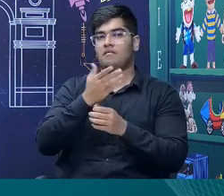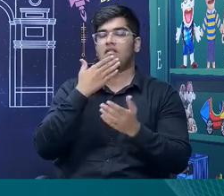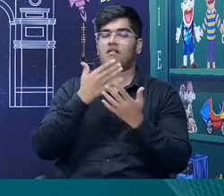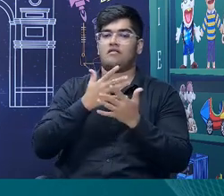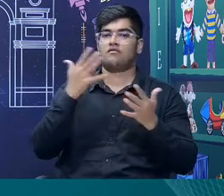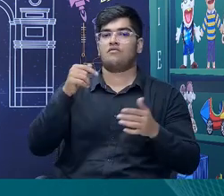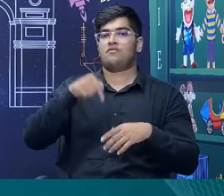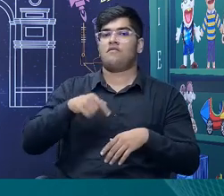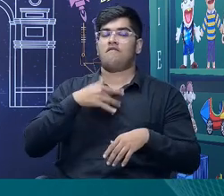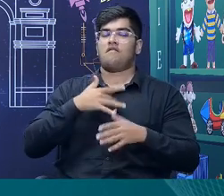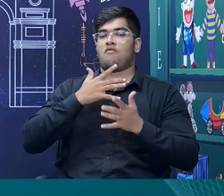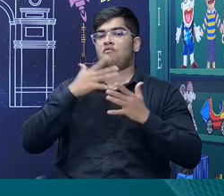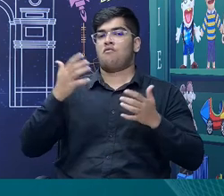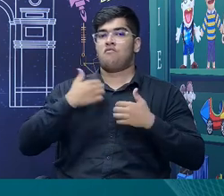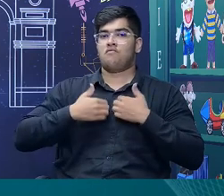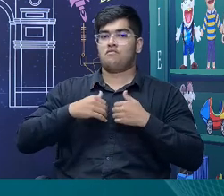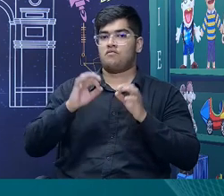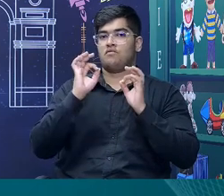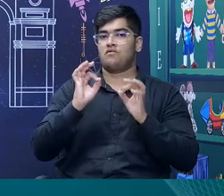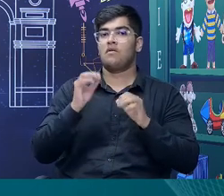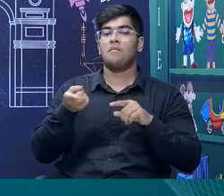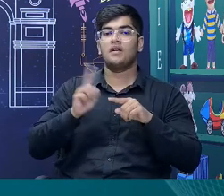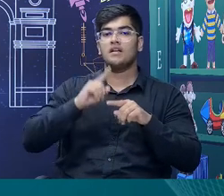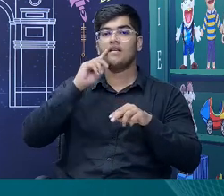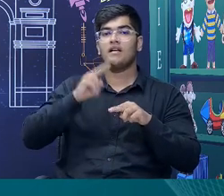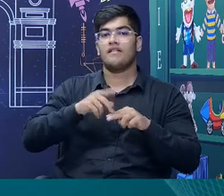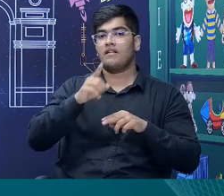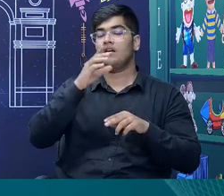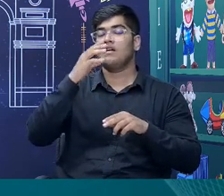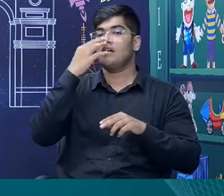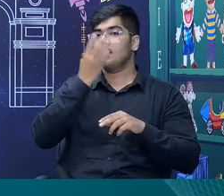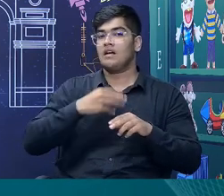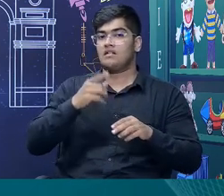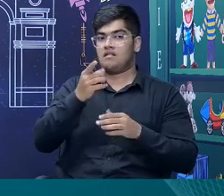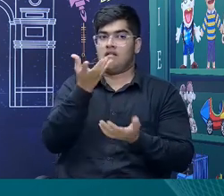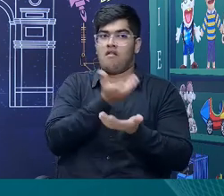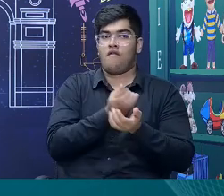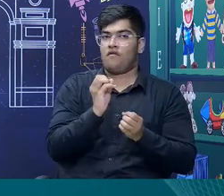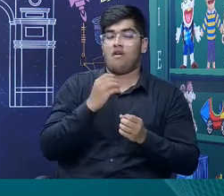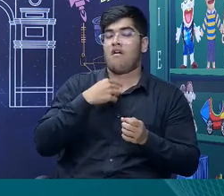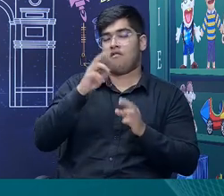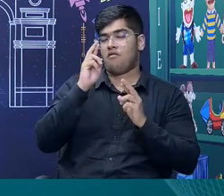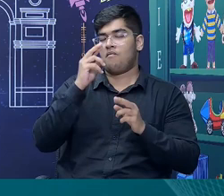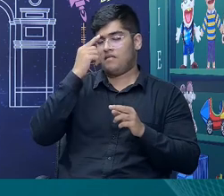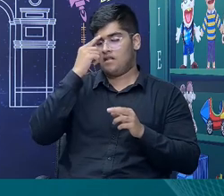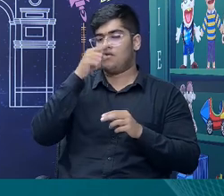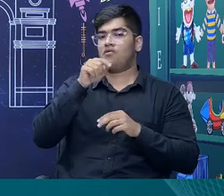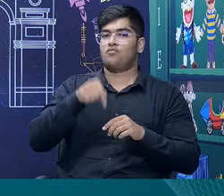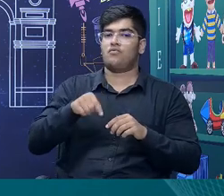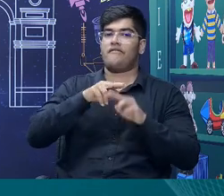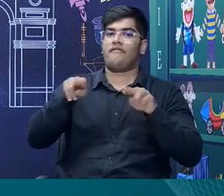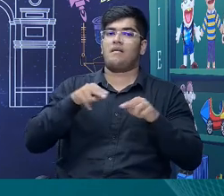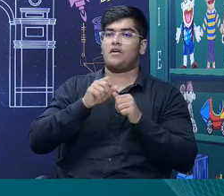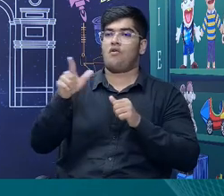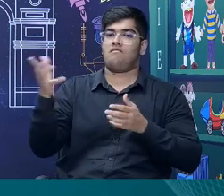करके बहुत अच्छा लगा और अगर किसी ने गणेश जी की स्थापना नहीं कारी होगी मुझे लगता है वो भी परिवार आज स्थापना जरूर